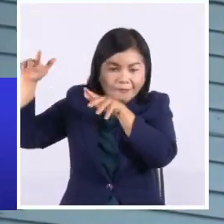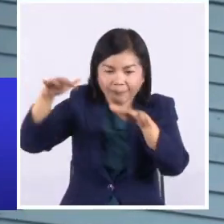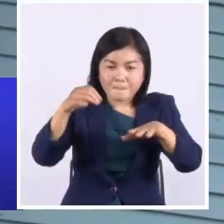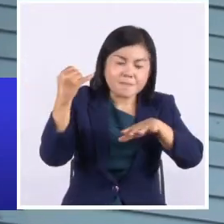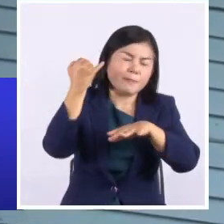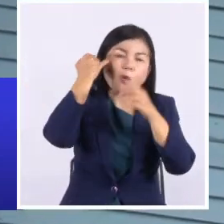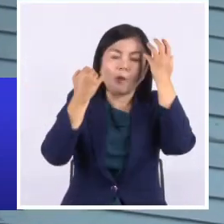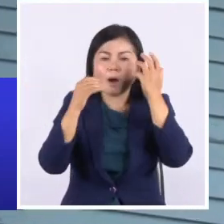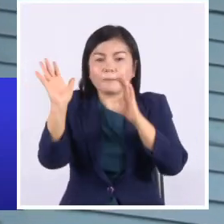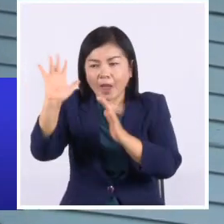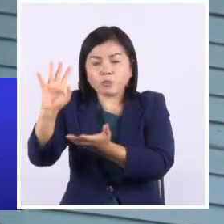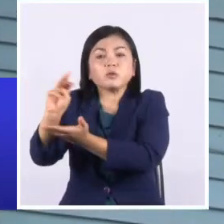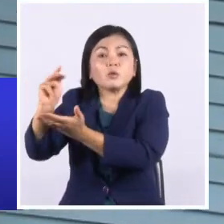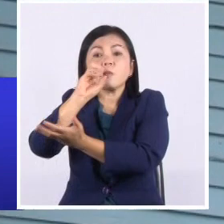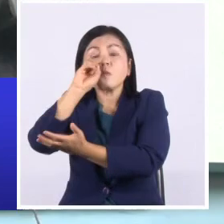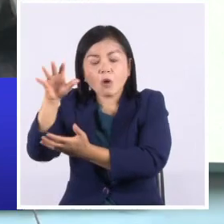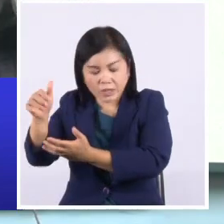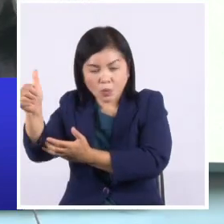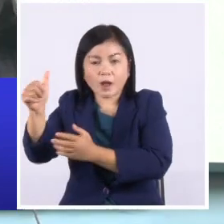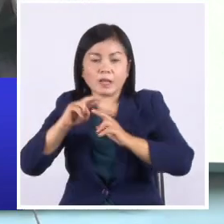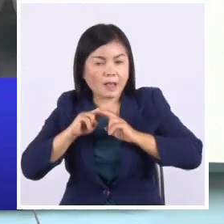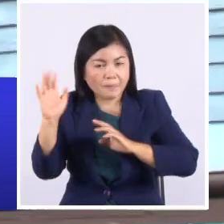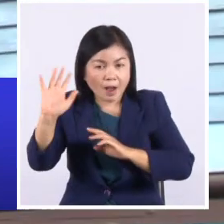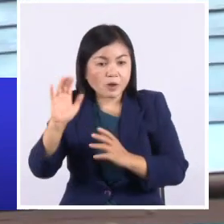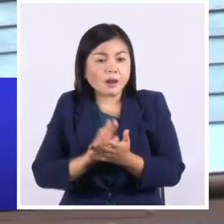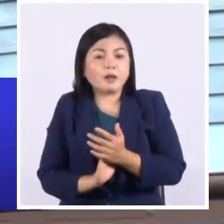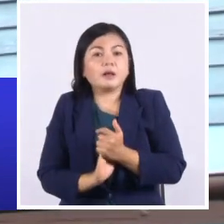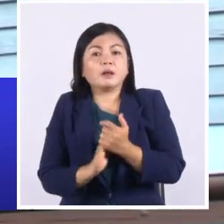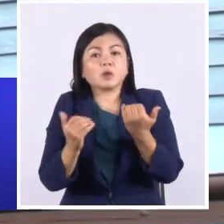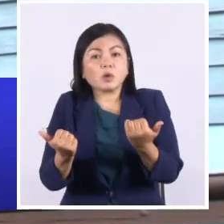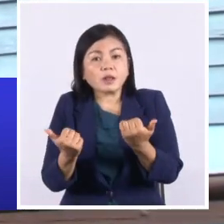แจ้งกู้ภัยให้มากำจัดอย่างถูกวิธีดีที่สุดค่ะ ตอนนี้เด็กๆก็ออนไซต์กันแล้วด้วยนะคะ ใช่ค่ะ